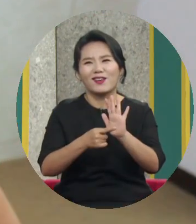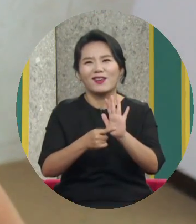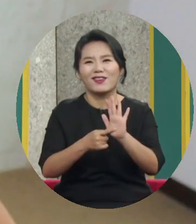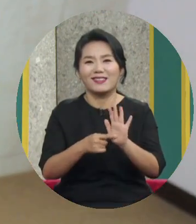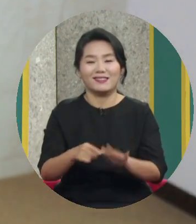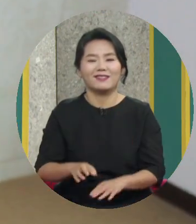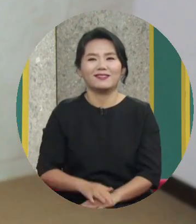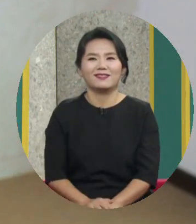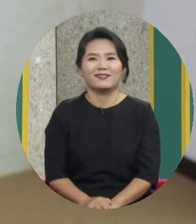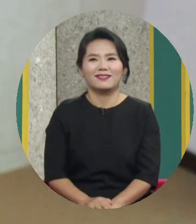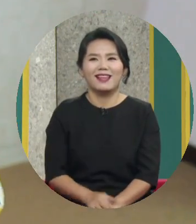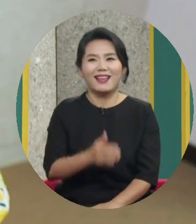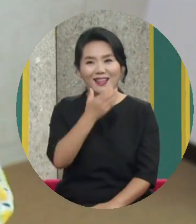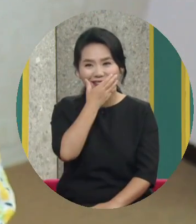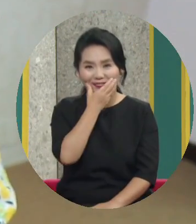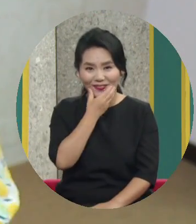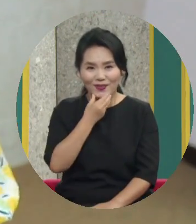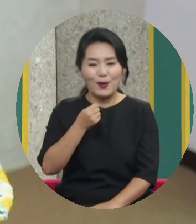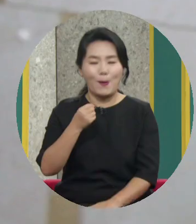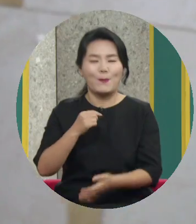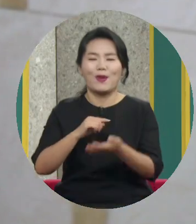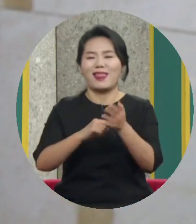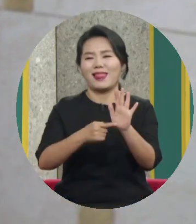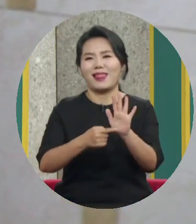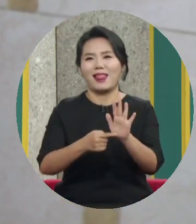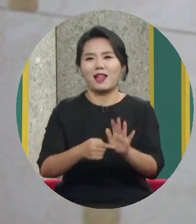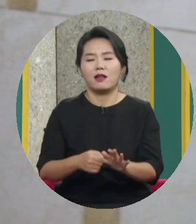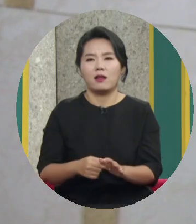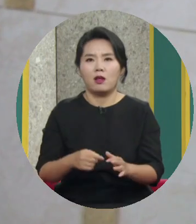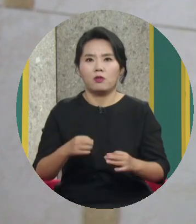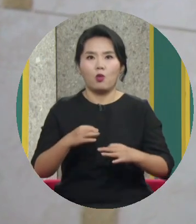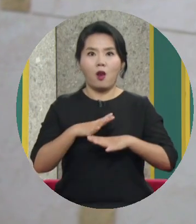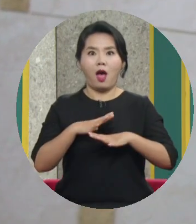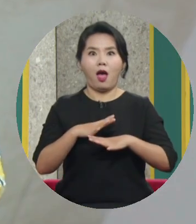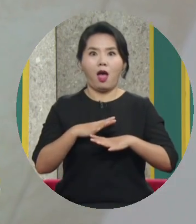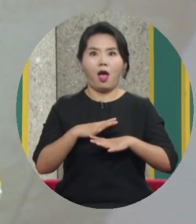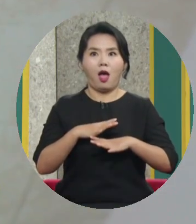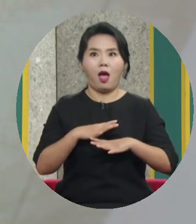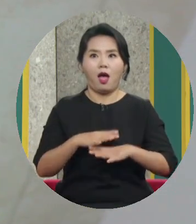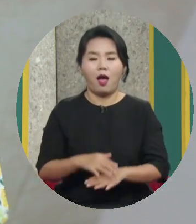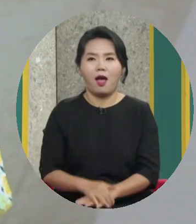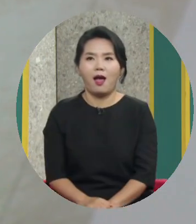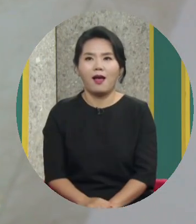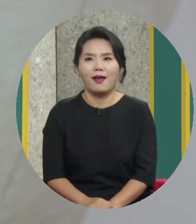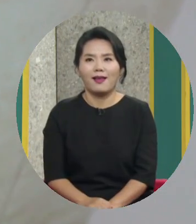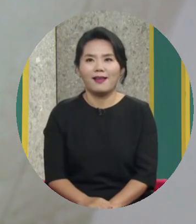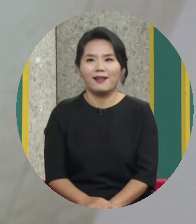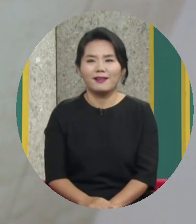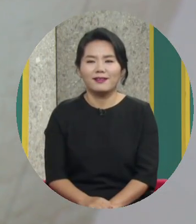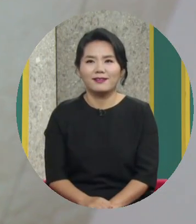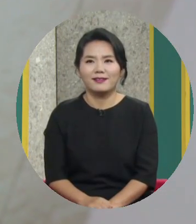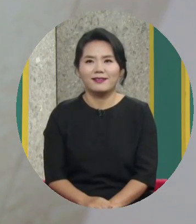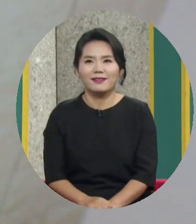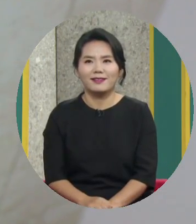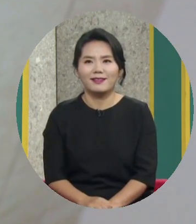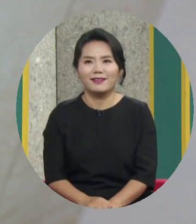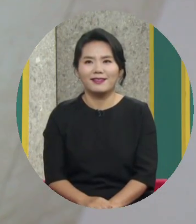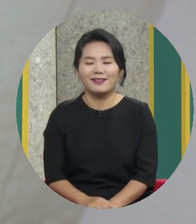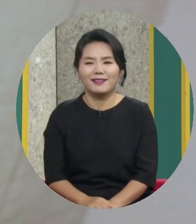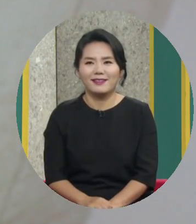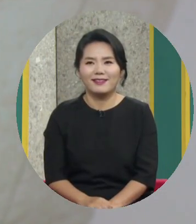칭칭칭링. 아우 행복해. 자 이제 놀라는 표정을 해볼까요? 칭칭칭링. 어 깜짝